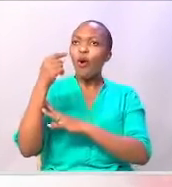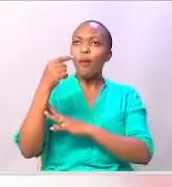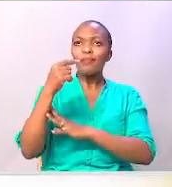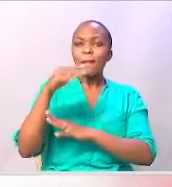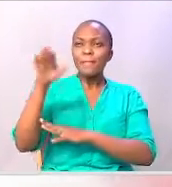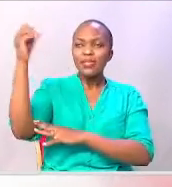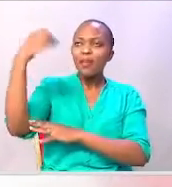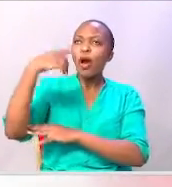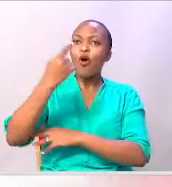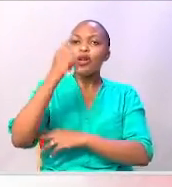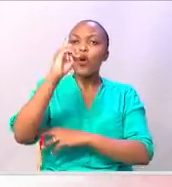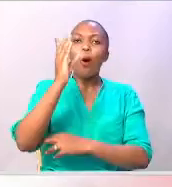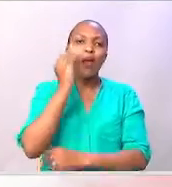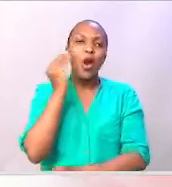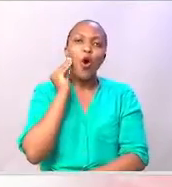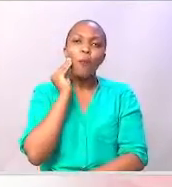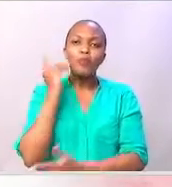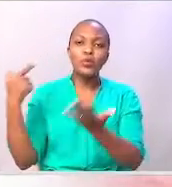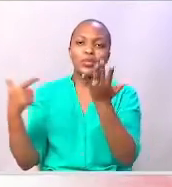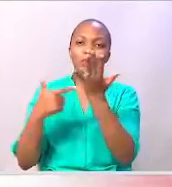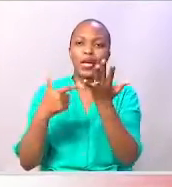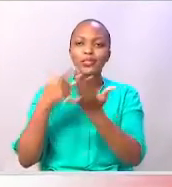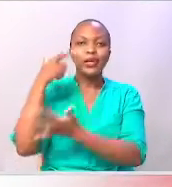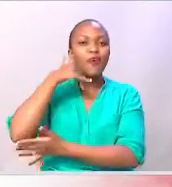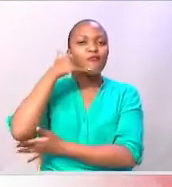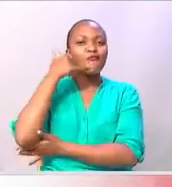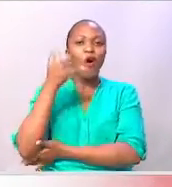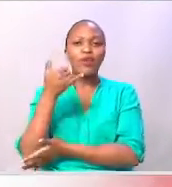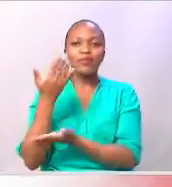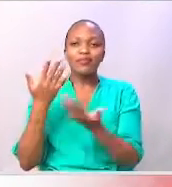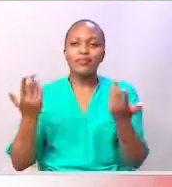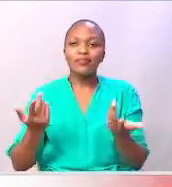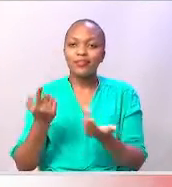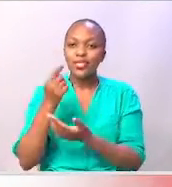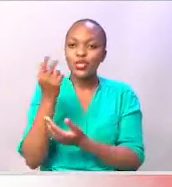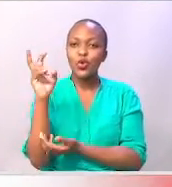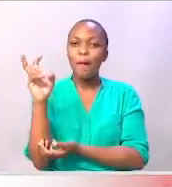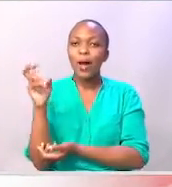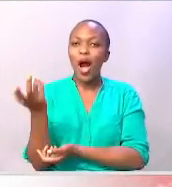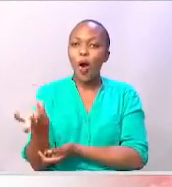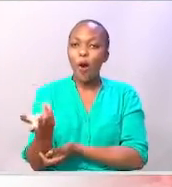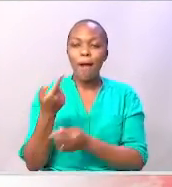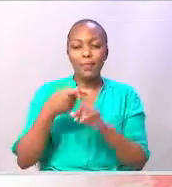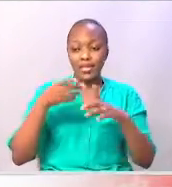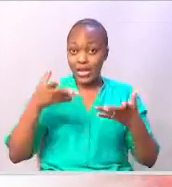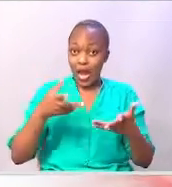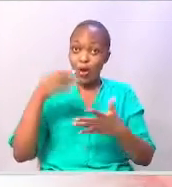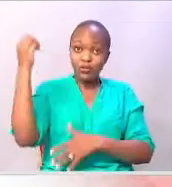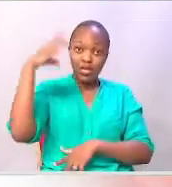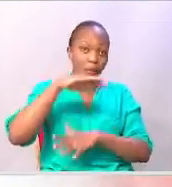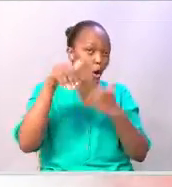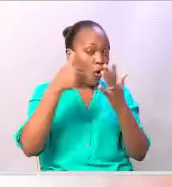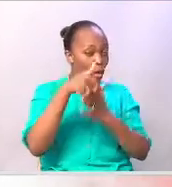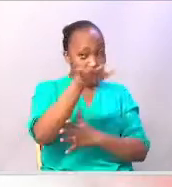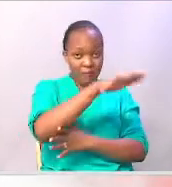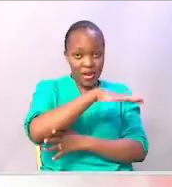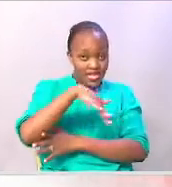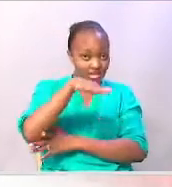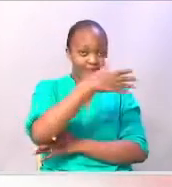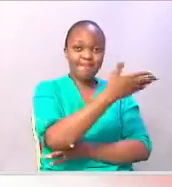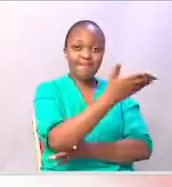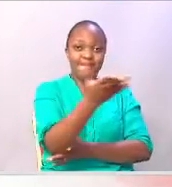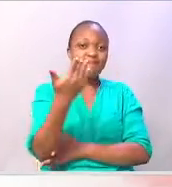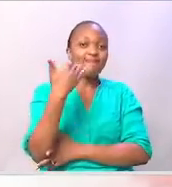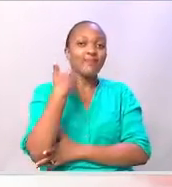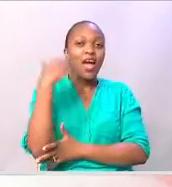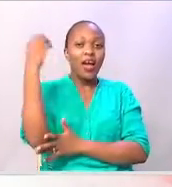bob. Eh? Unajua imeisha. Sasa hizi unaweza pata stima iko kila mahali, kila bome kuna stima.